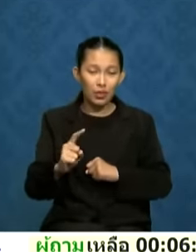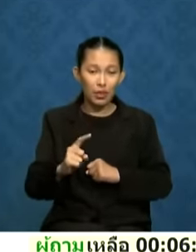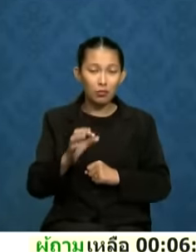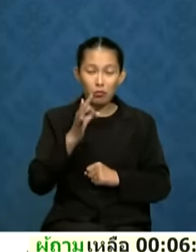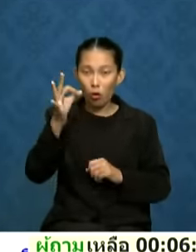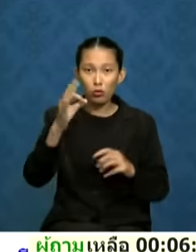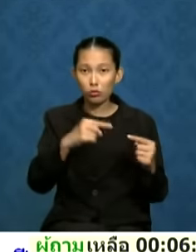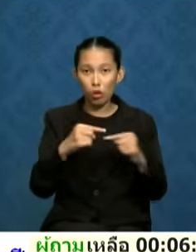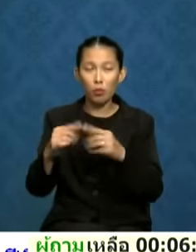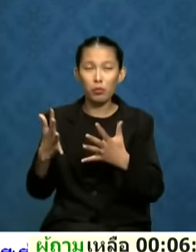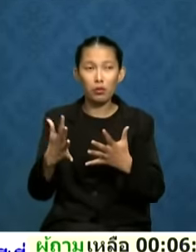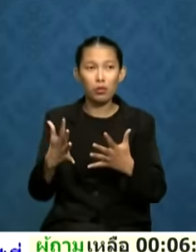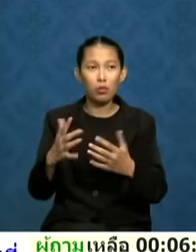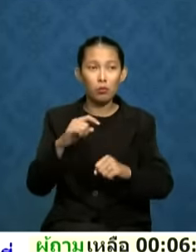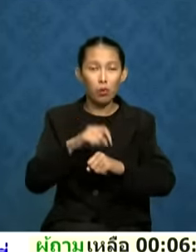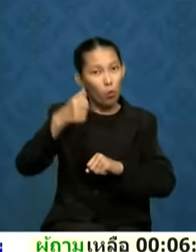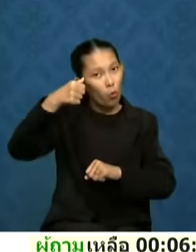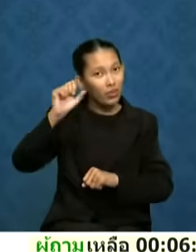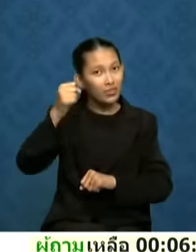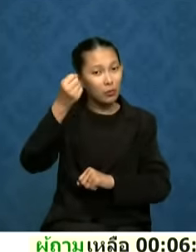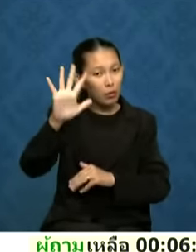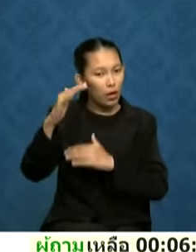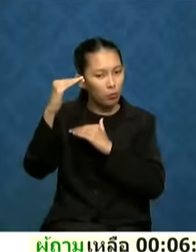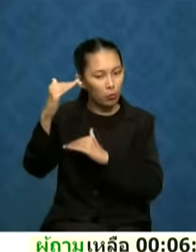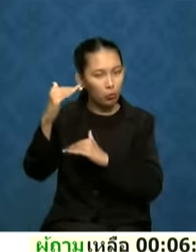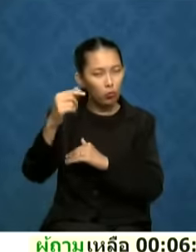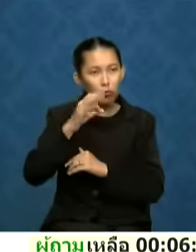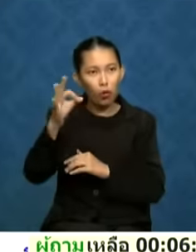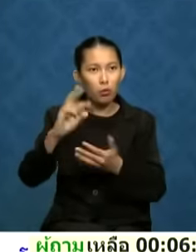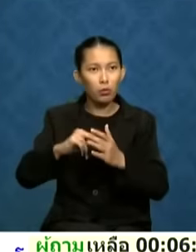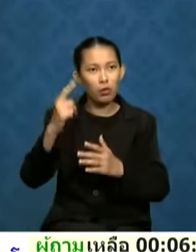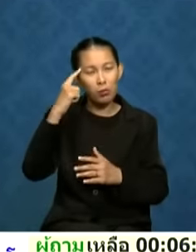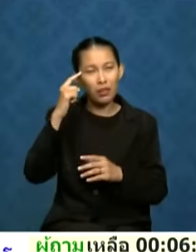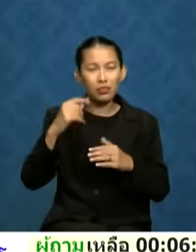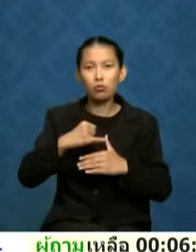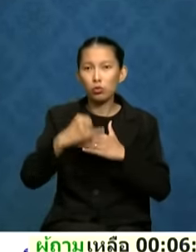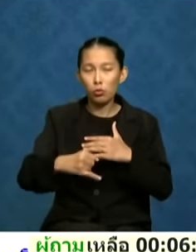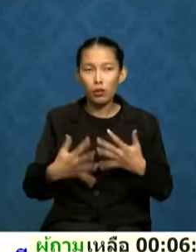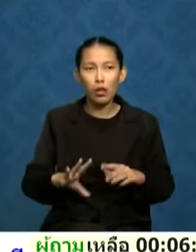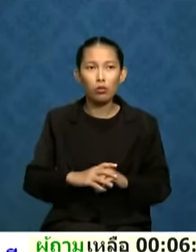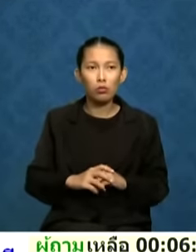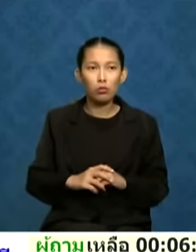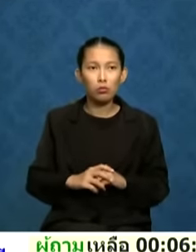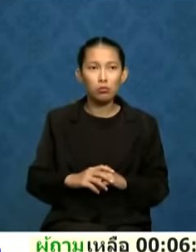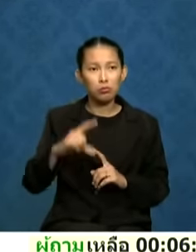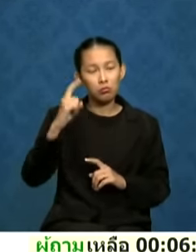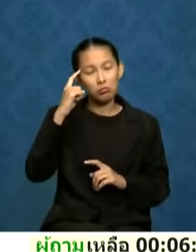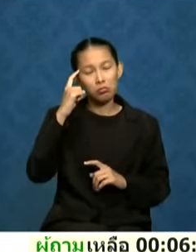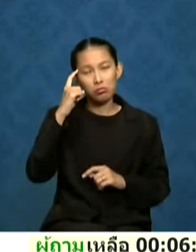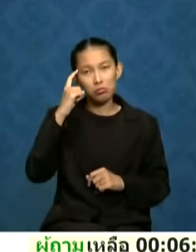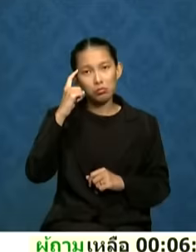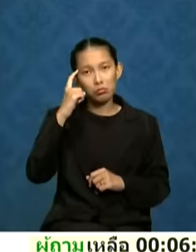คดีต่อมีเวลา 15 วนที่จะฟองก็ยไมมใครฟองเราก็เหวเรื่องนี้อยู่ตีดไปแล้เรากไมอยากโ